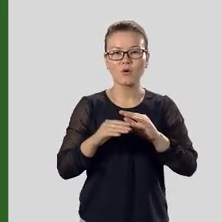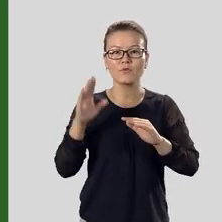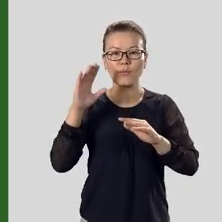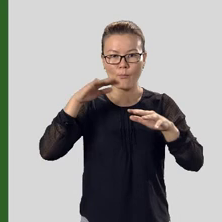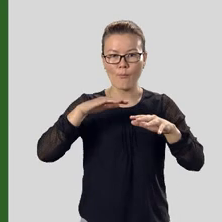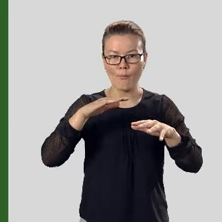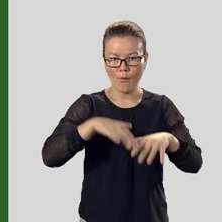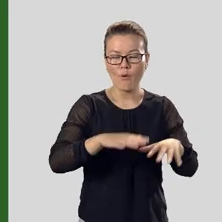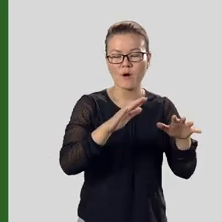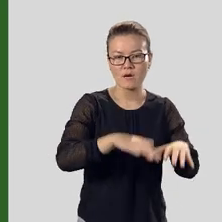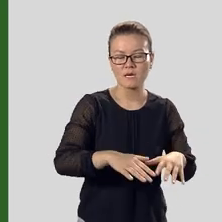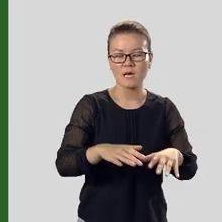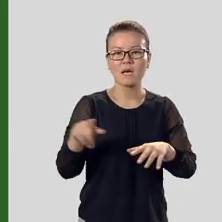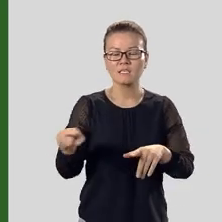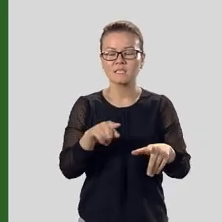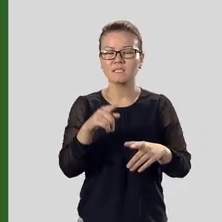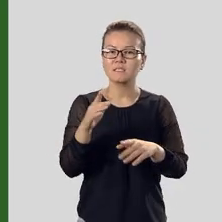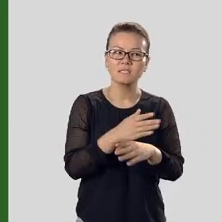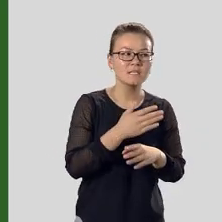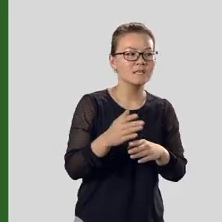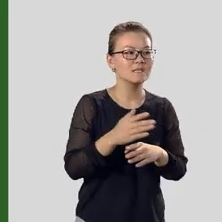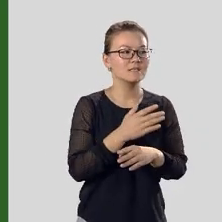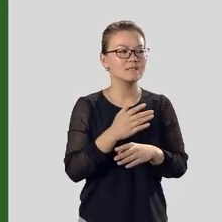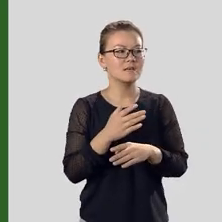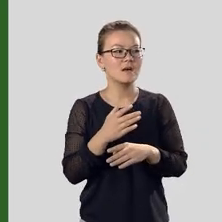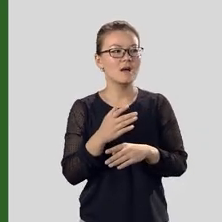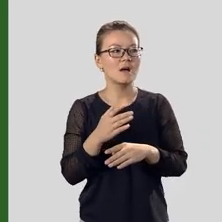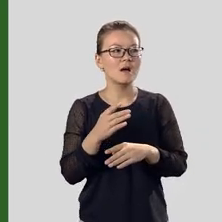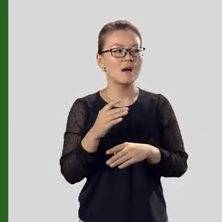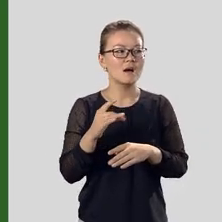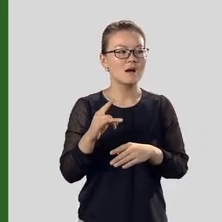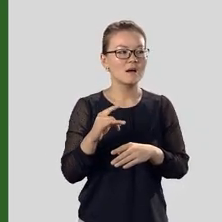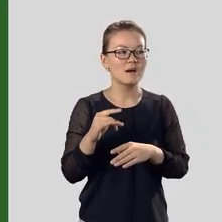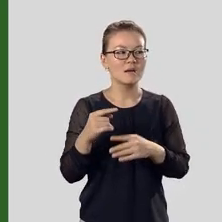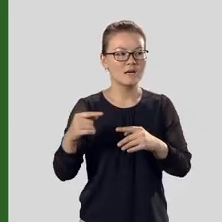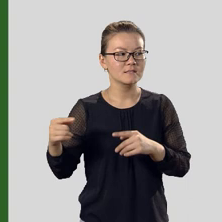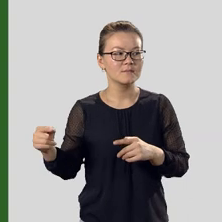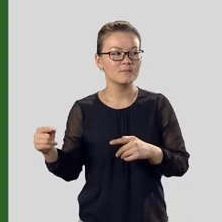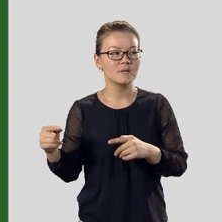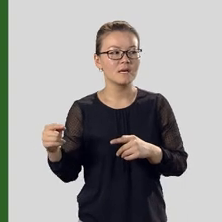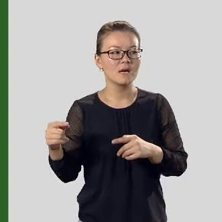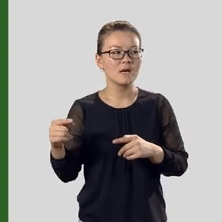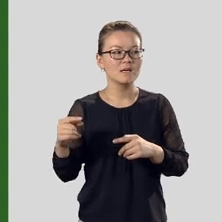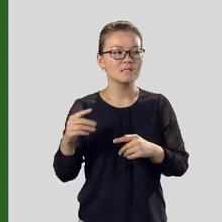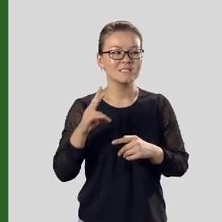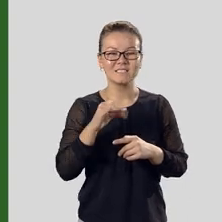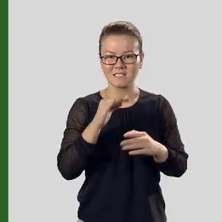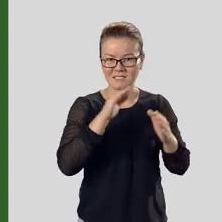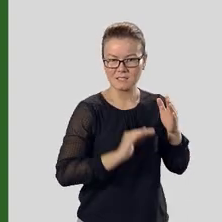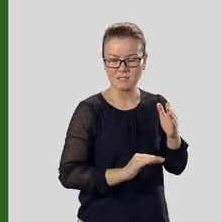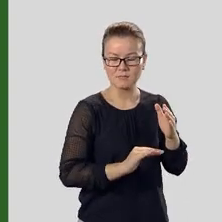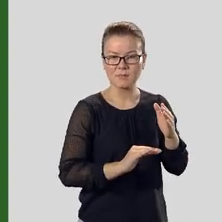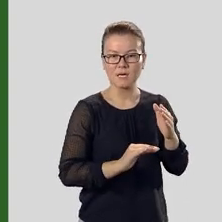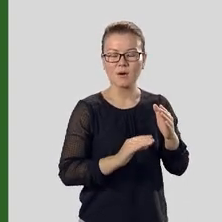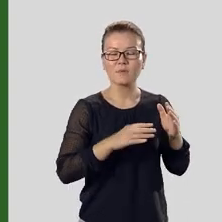делятся на низменности, возвышенности и плоскогорья. Низменности называются равнины, не превышающие